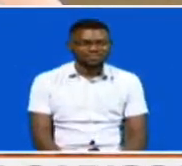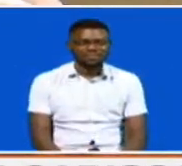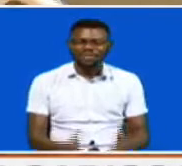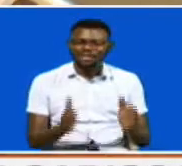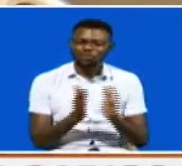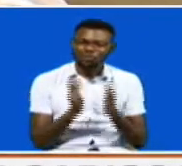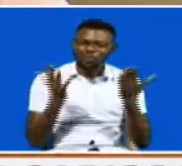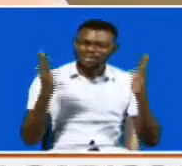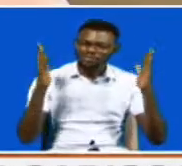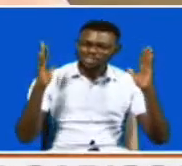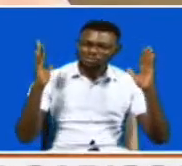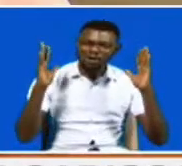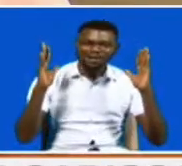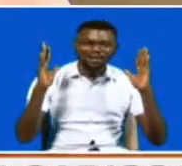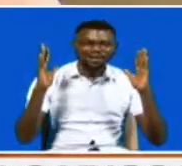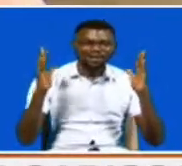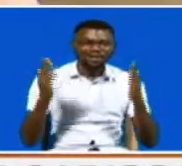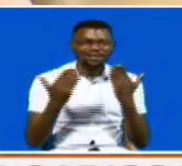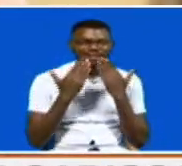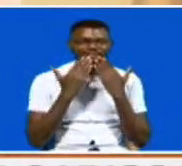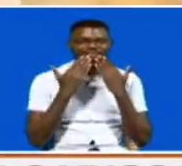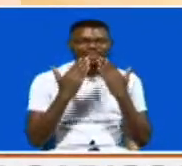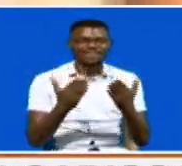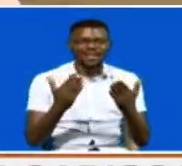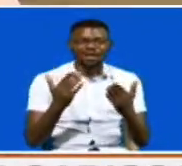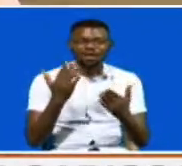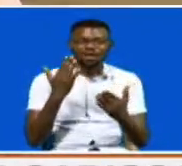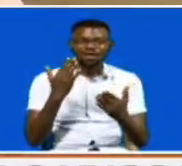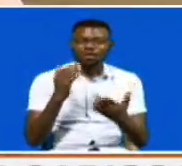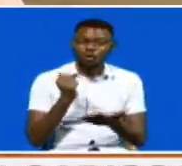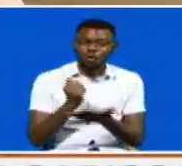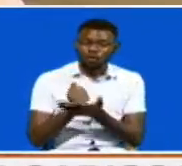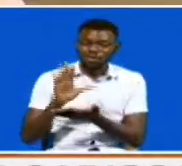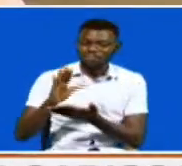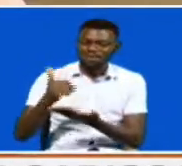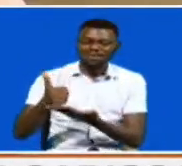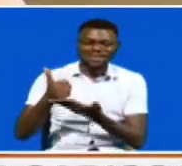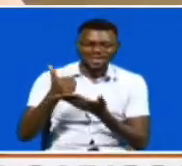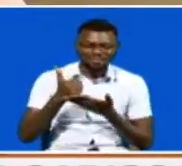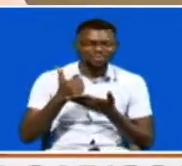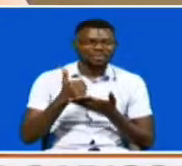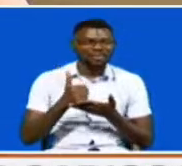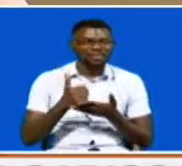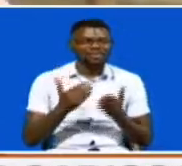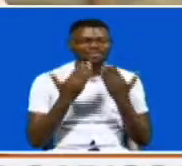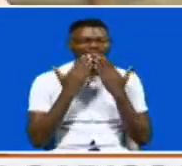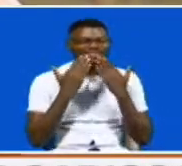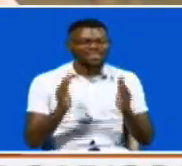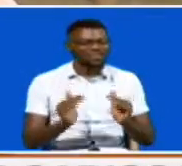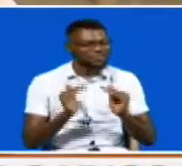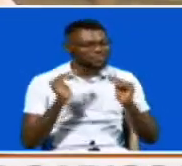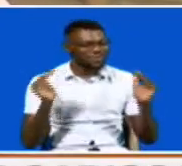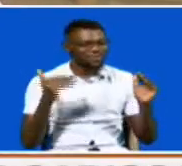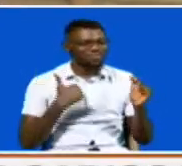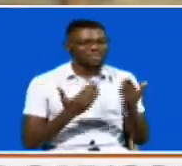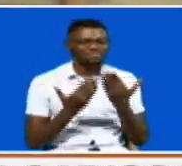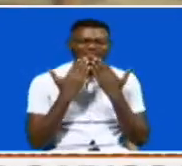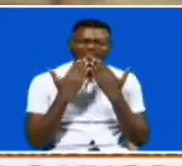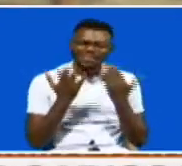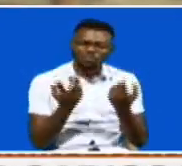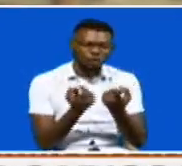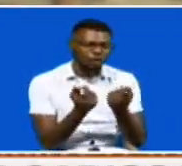congratulations. Thank you very much. It is only possible because of your office. Yes. Thank you very much. I'm really grateful to you